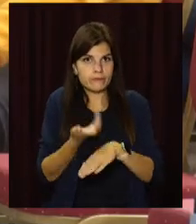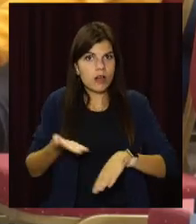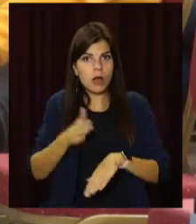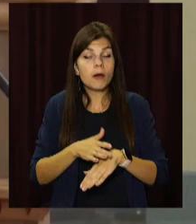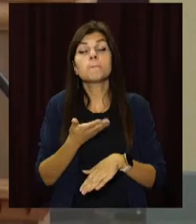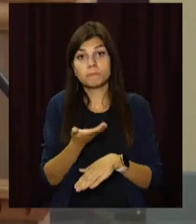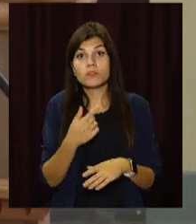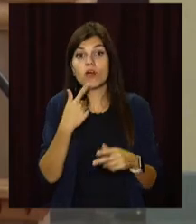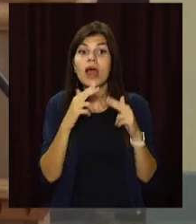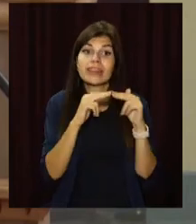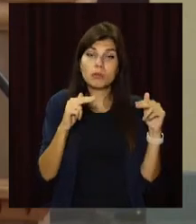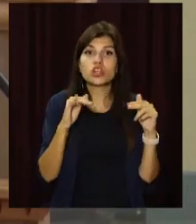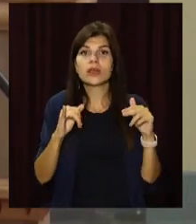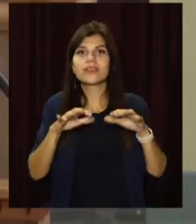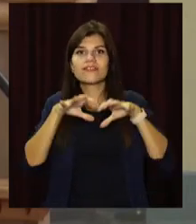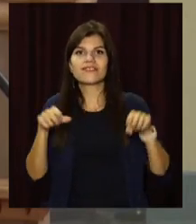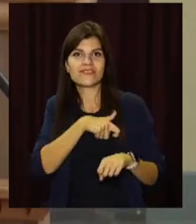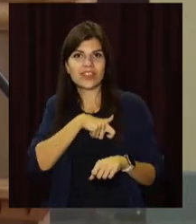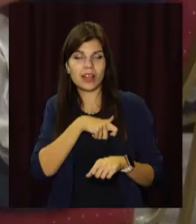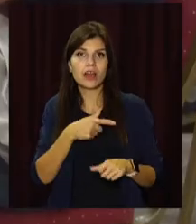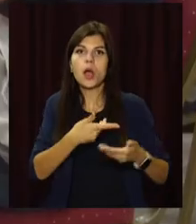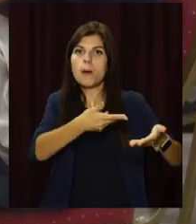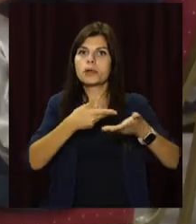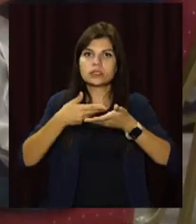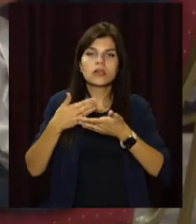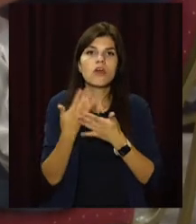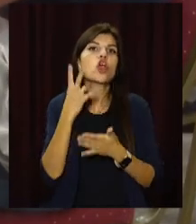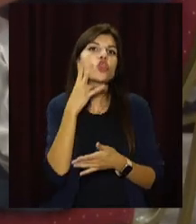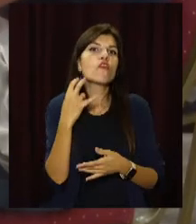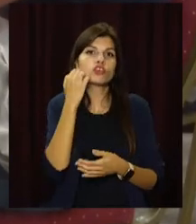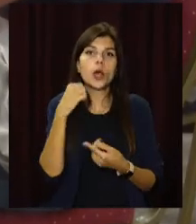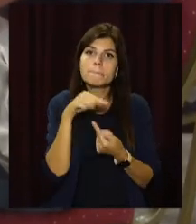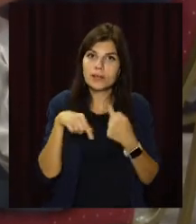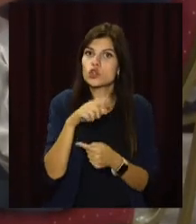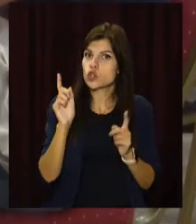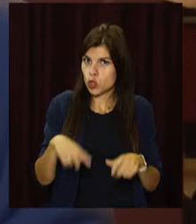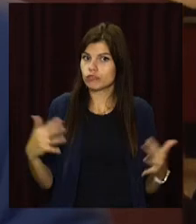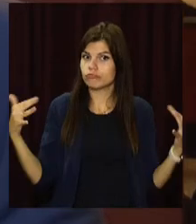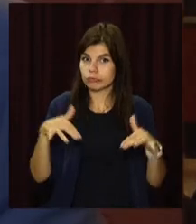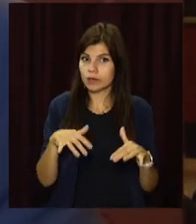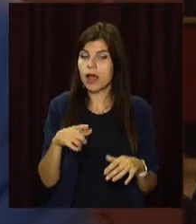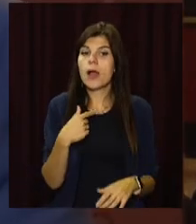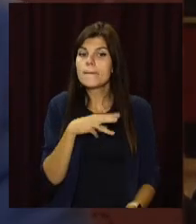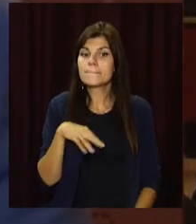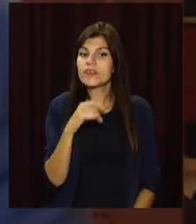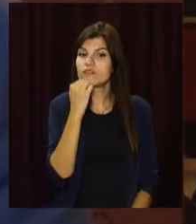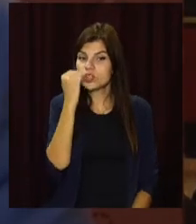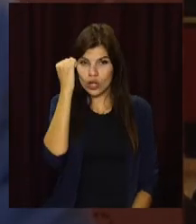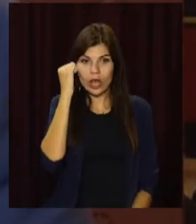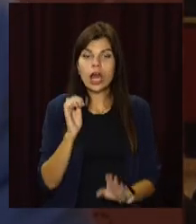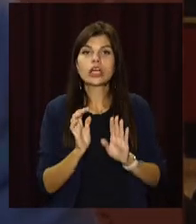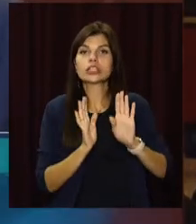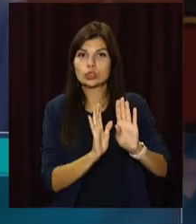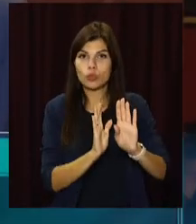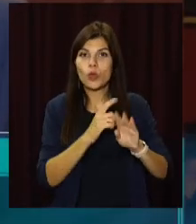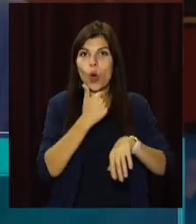підприємцями Дніпропетровщини та владою. На захід запросили і представників новомосковського бізнесу. Ми вдячні заступнику